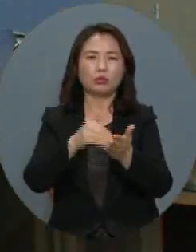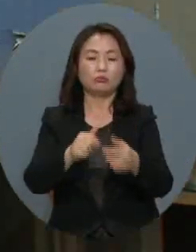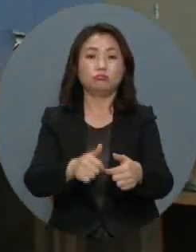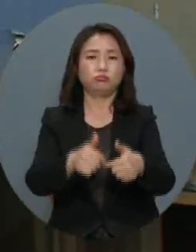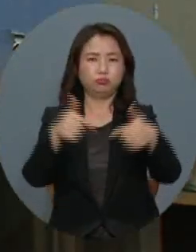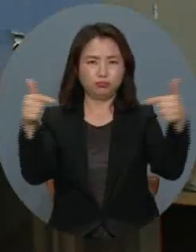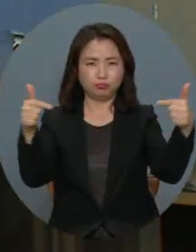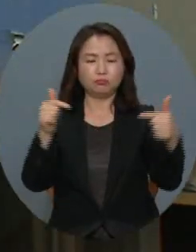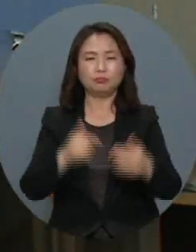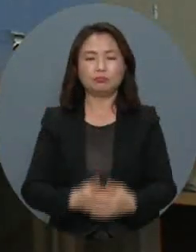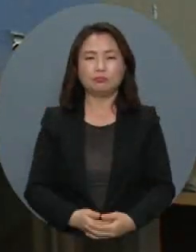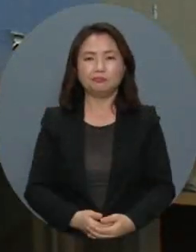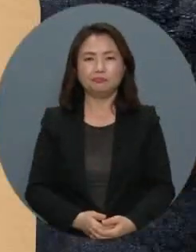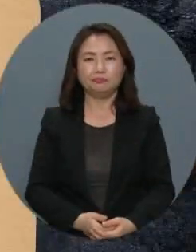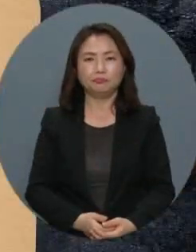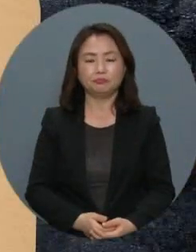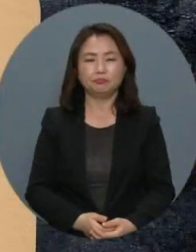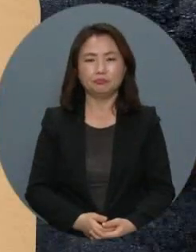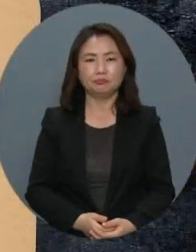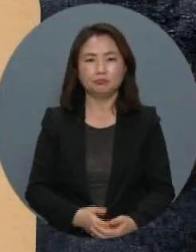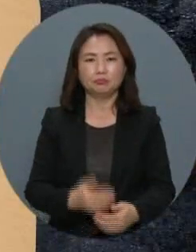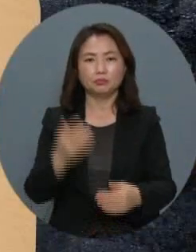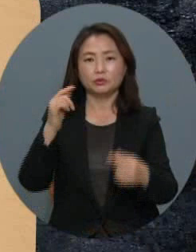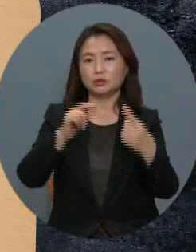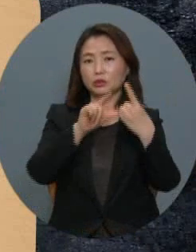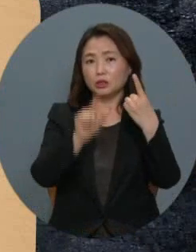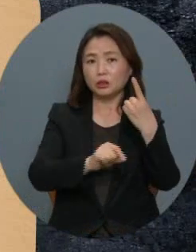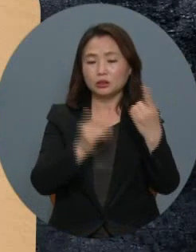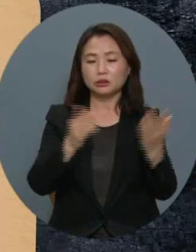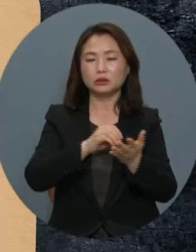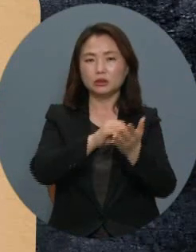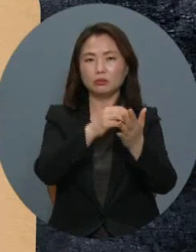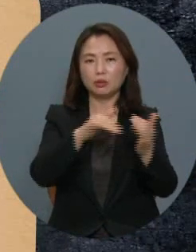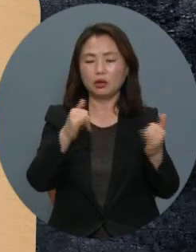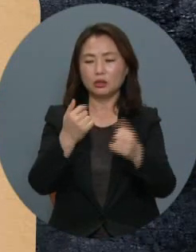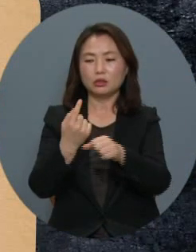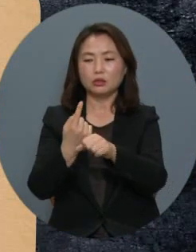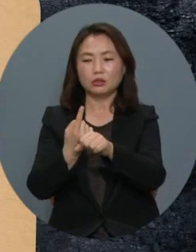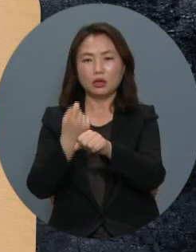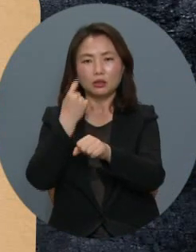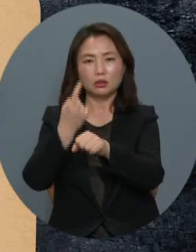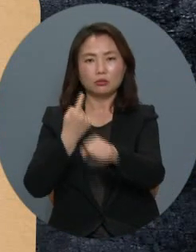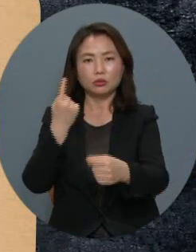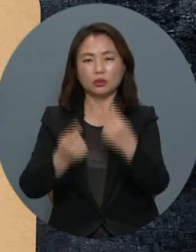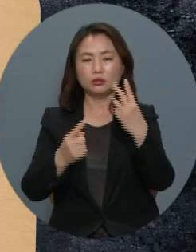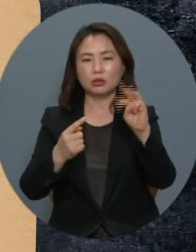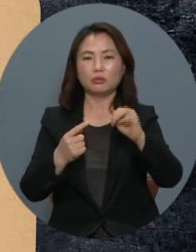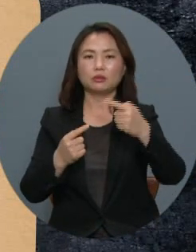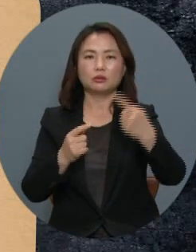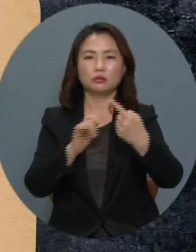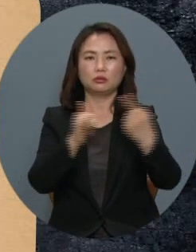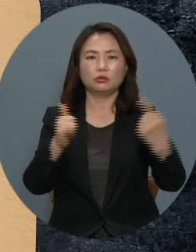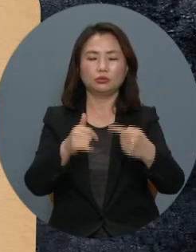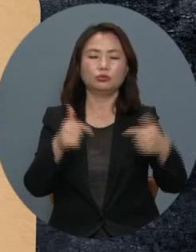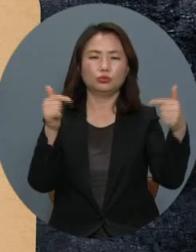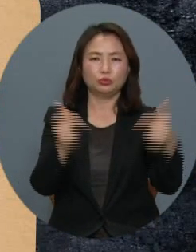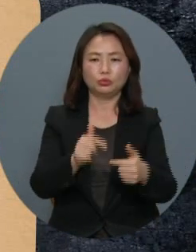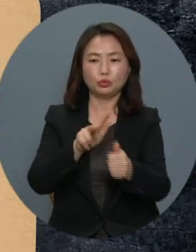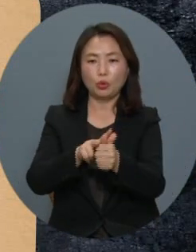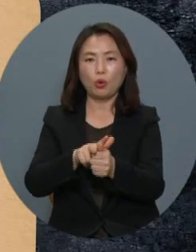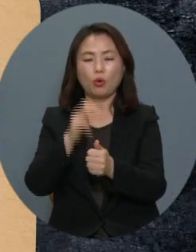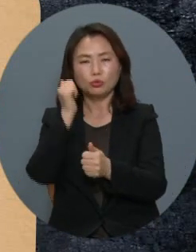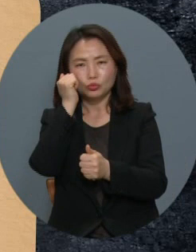때문으로 분석됐습니다. 지난달 대구의 취업자는 한해 전보다 3만 1,000명이 줄었는데 도